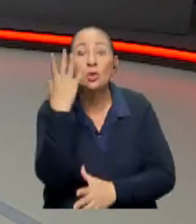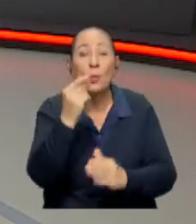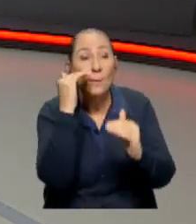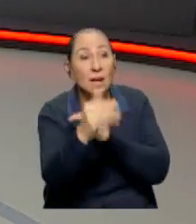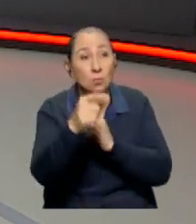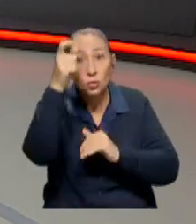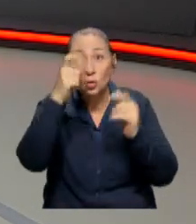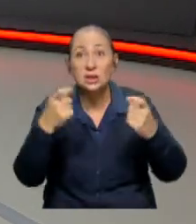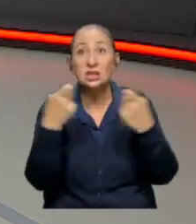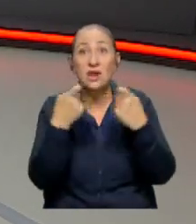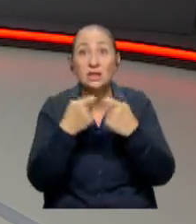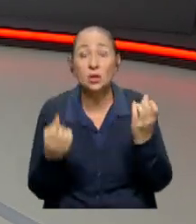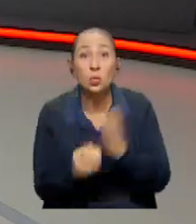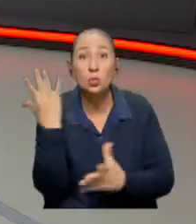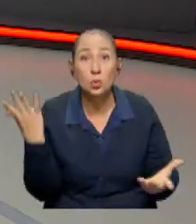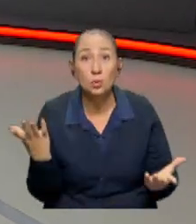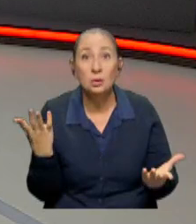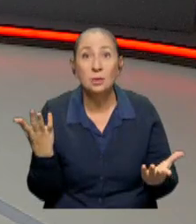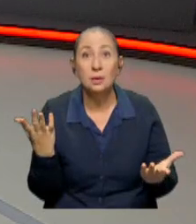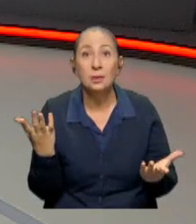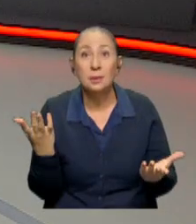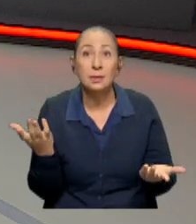millet bu ülkeyi savaşla kurdu.